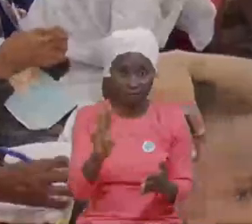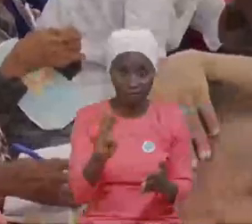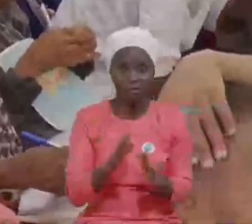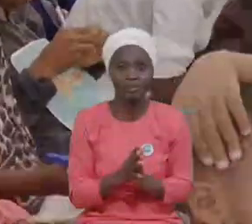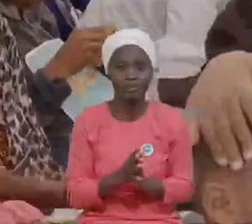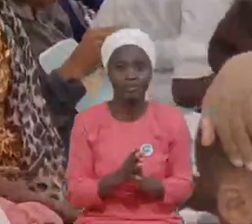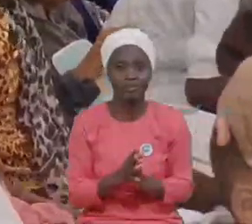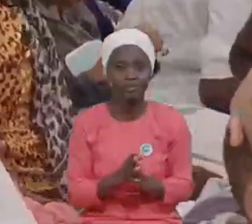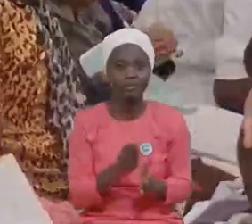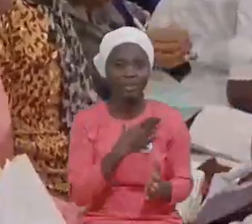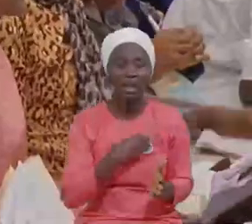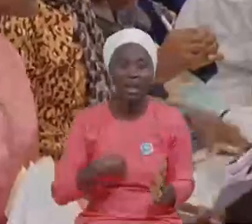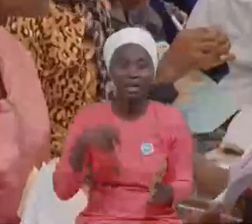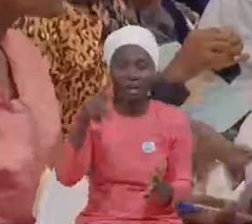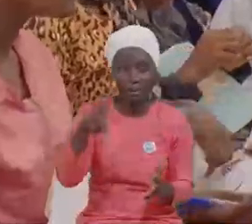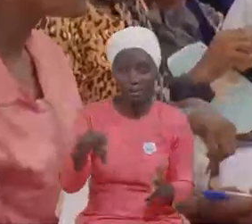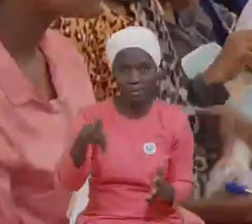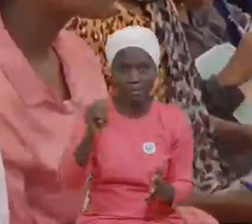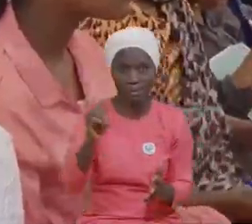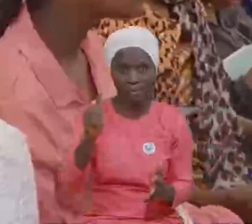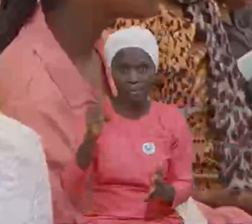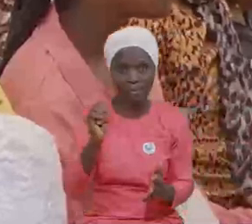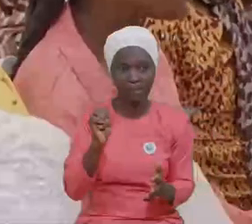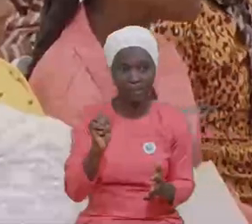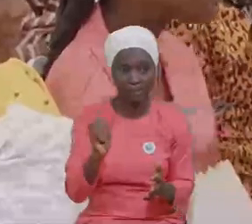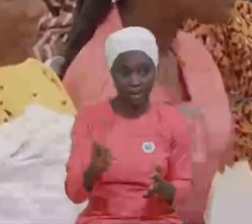Verset 34, Pierre lui dit,